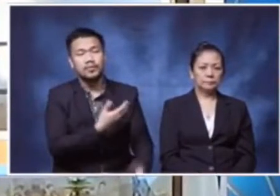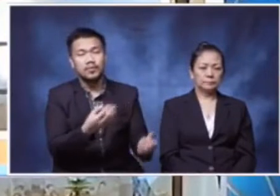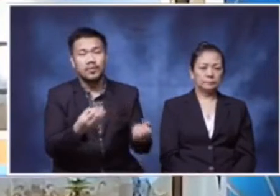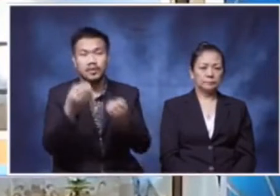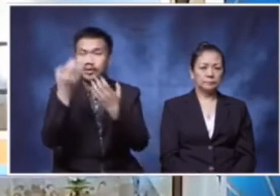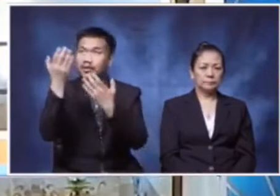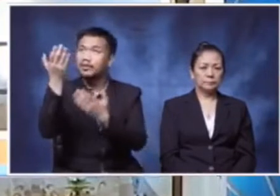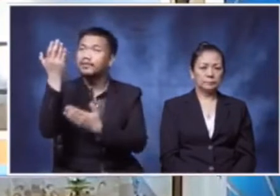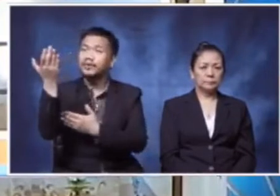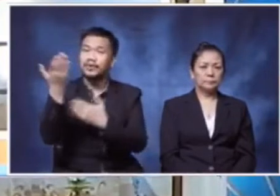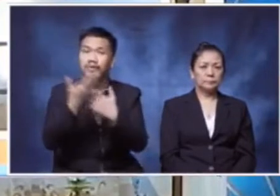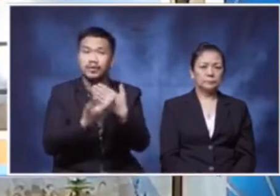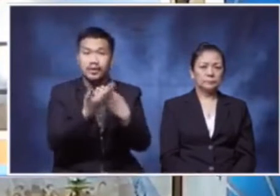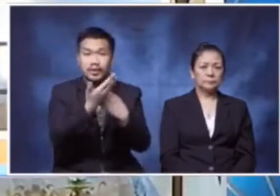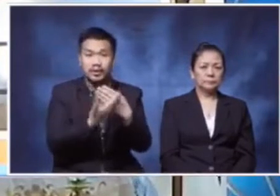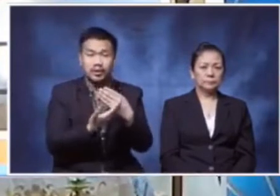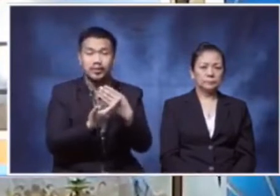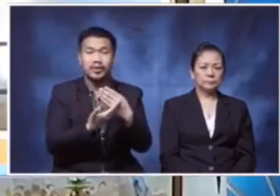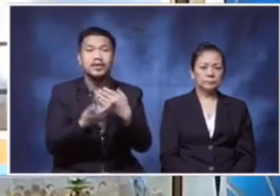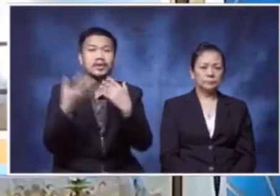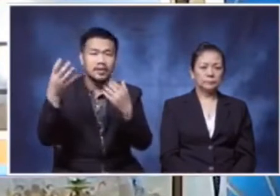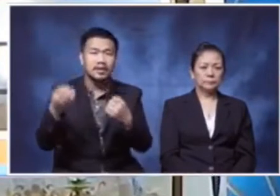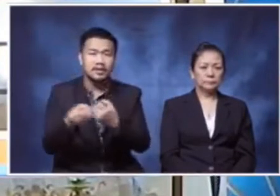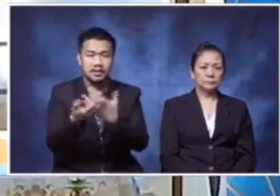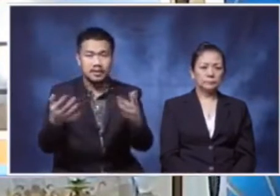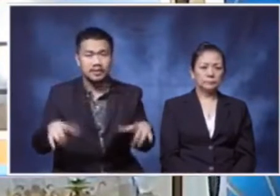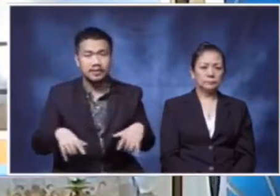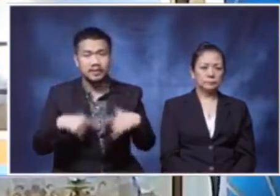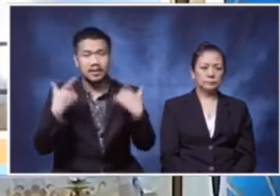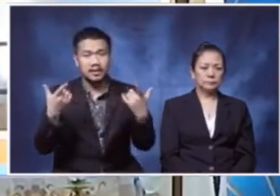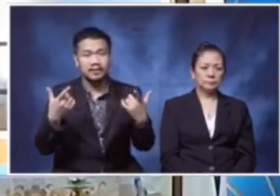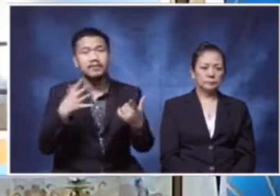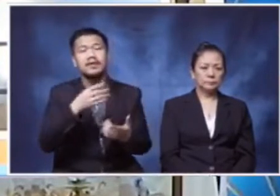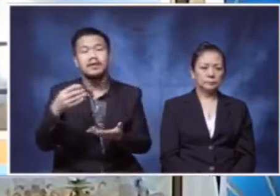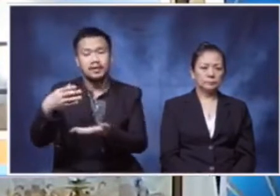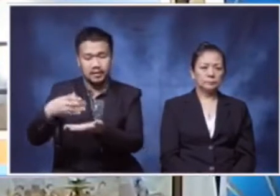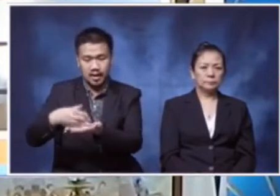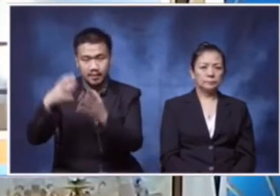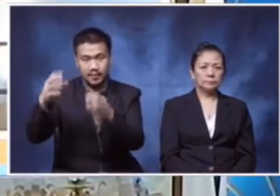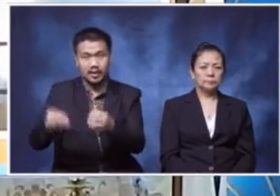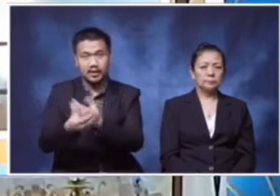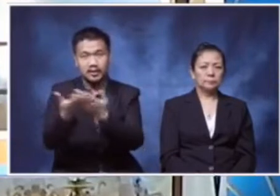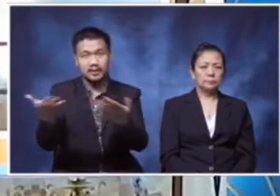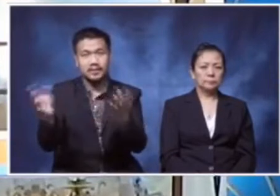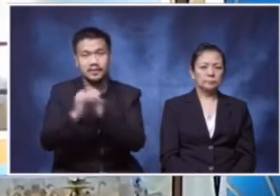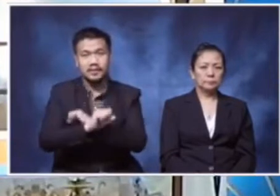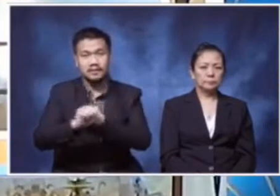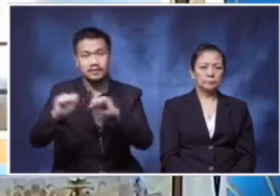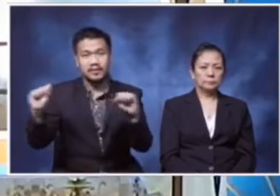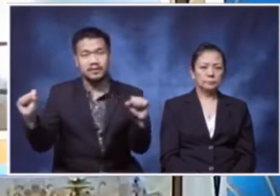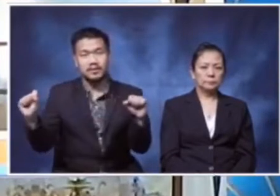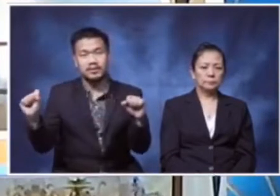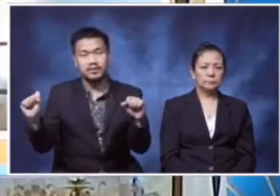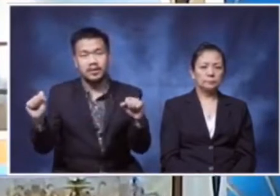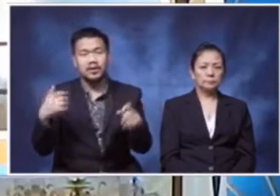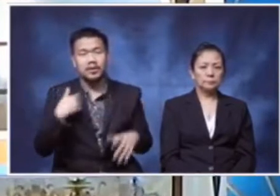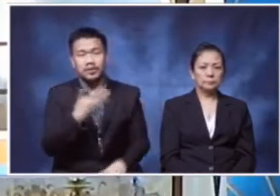Kaya't iniaalay namin sa iyo ang tinapay na nagbibigay buhay at ang kalis na nakakaloob ng